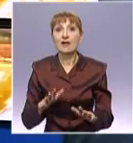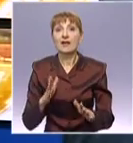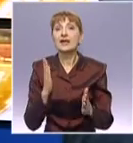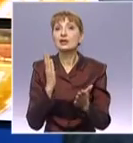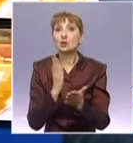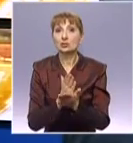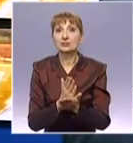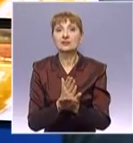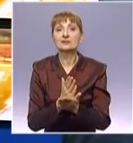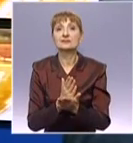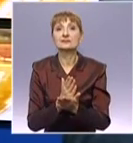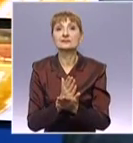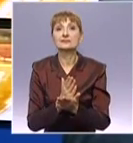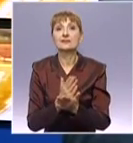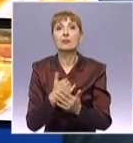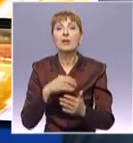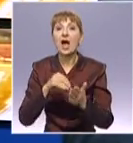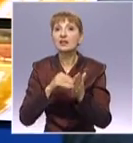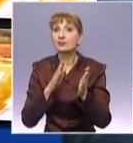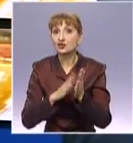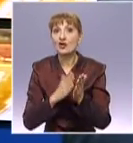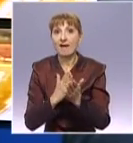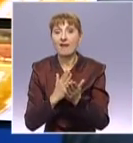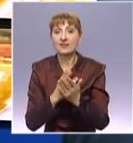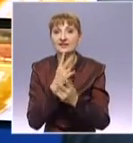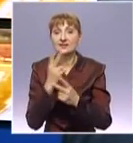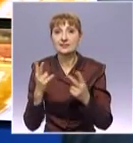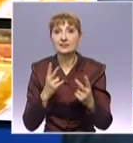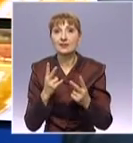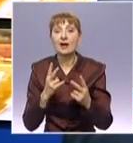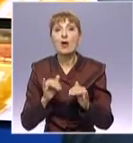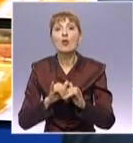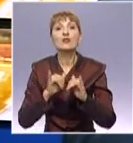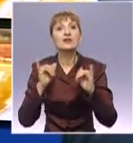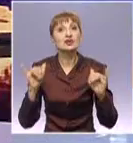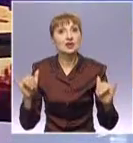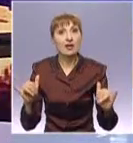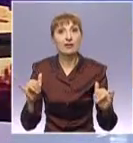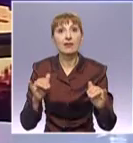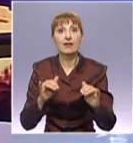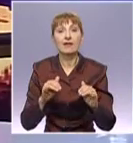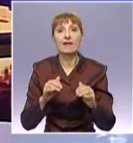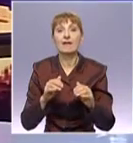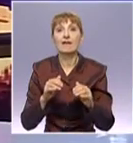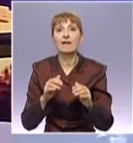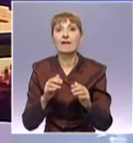идет, как говорится, мы отмечаем увеличение субъектов